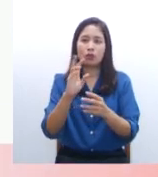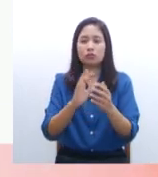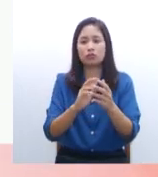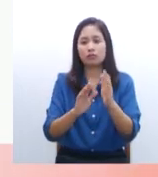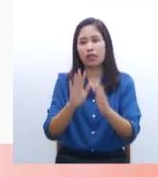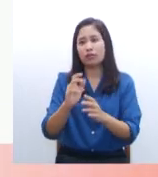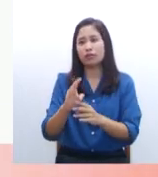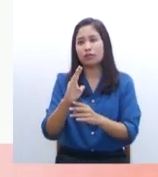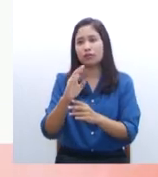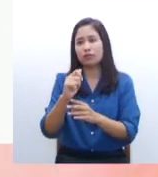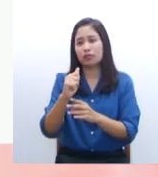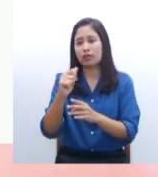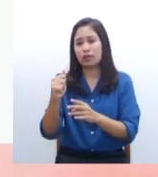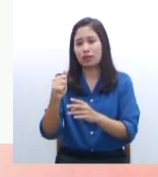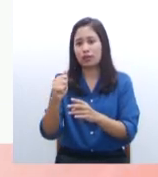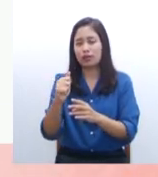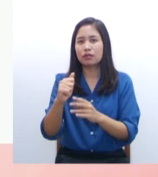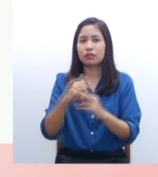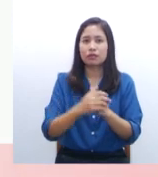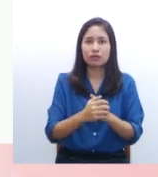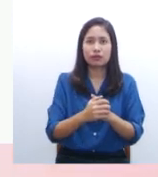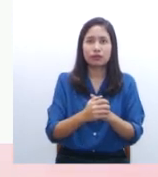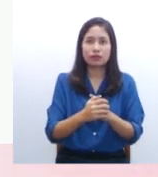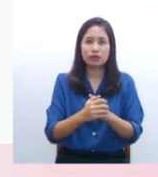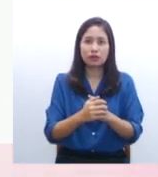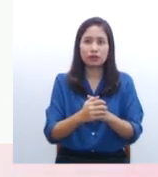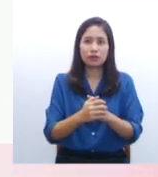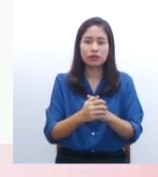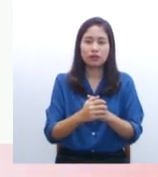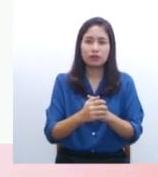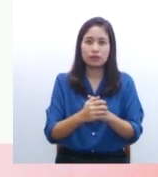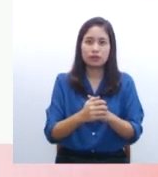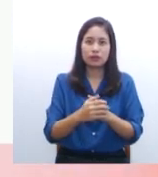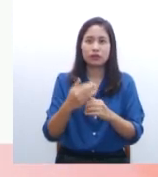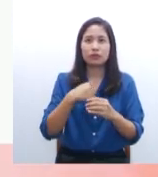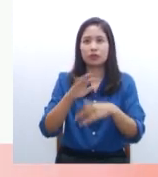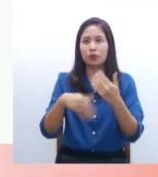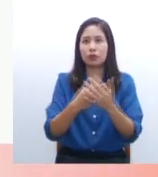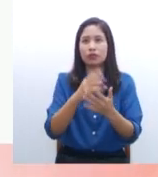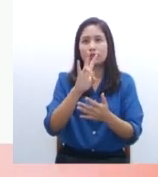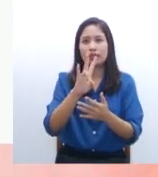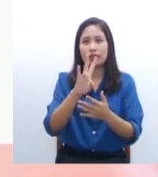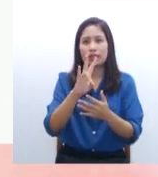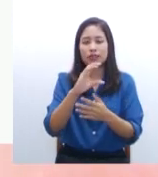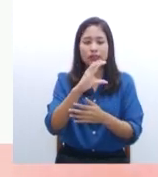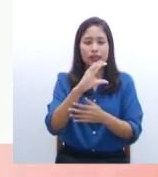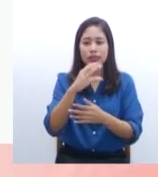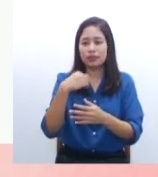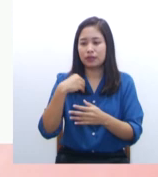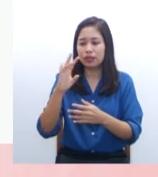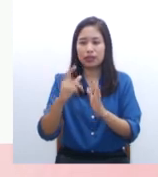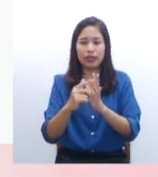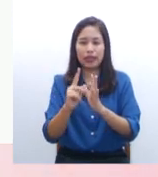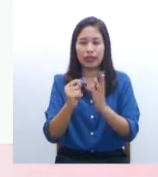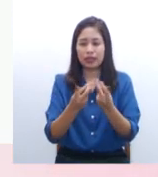รด C นะครับ65ถึง 74.99 นะครับได้มีอยู่7เขตด้วยกันนะครับแล้วก็เขตได้คะแนน55คะแนนนะครับจน